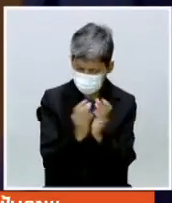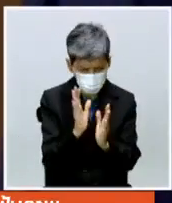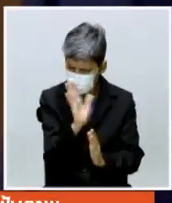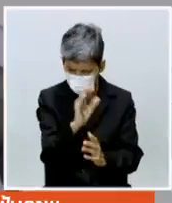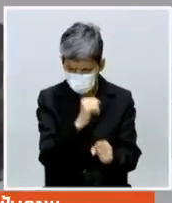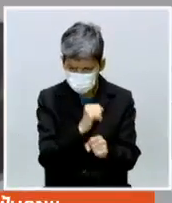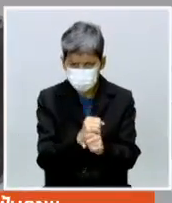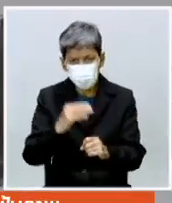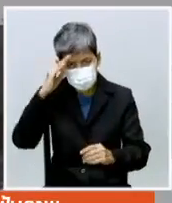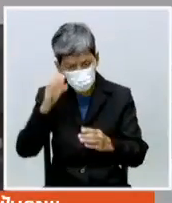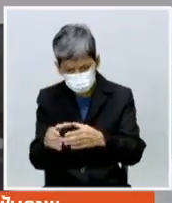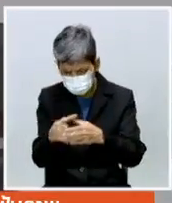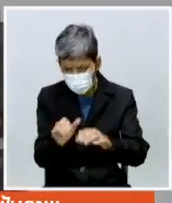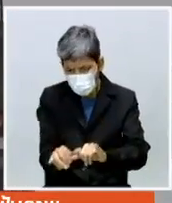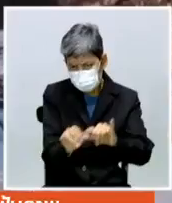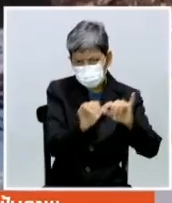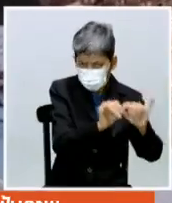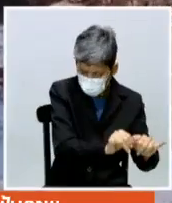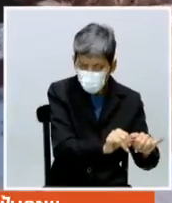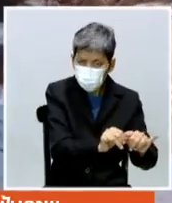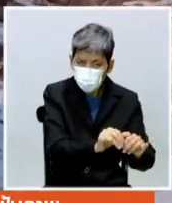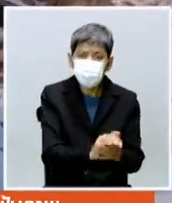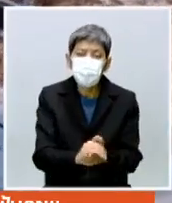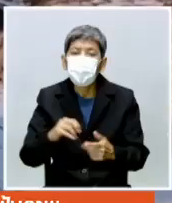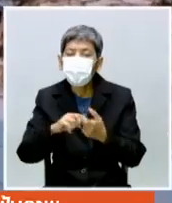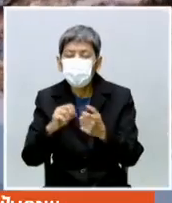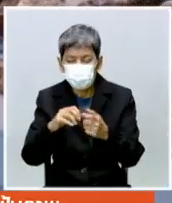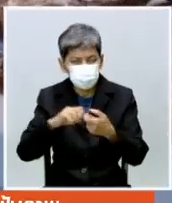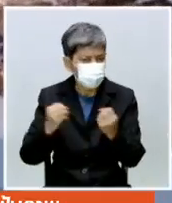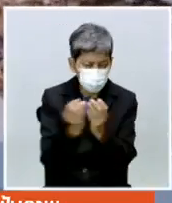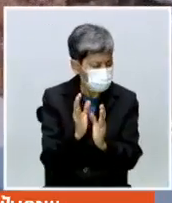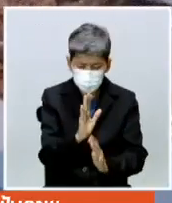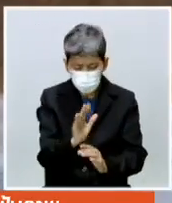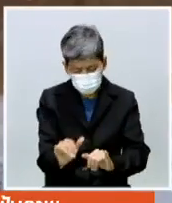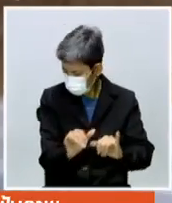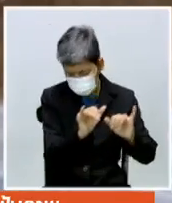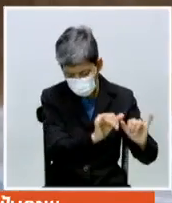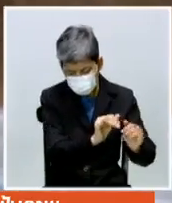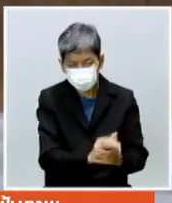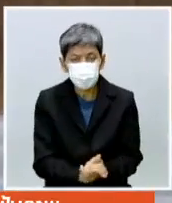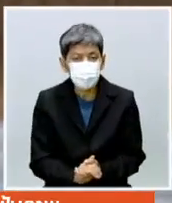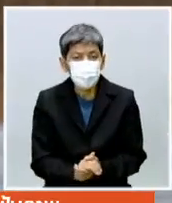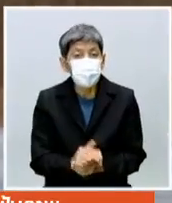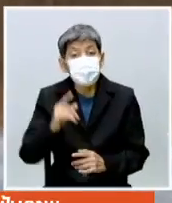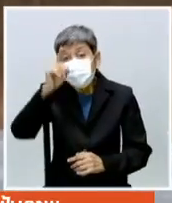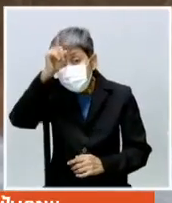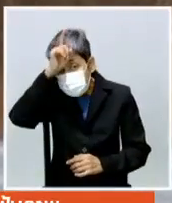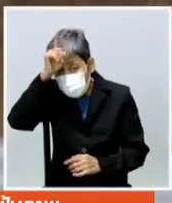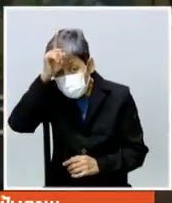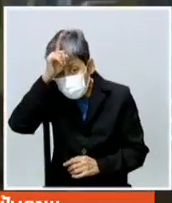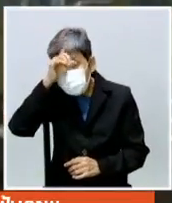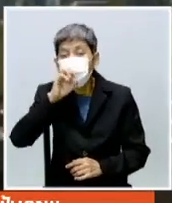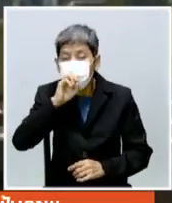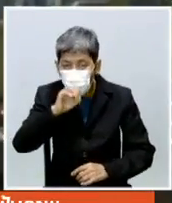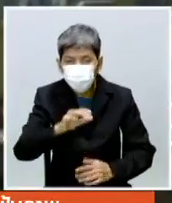งด้วยการย้ายกองกำลังออกจากชายแดนยูเครนเพื่อลดความตึงเครียดลงเสียก่อนส่วนทางด้านเยอรมนีนั้นนะคะระบุ